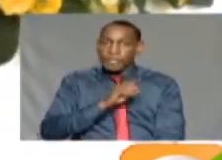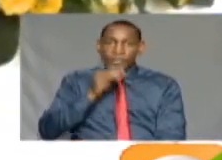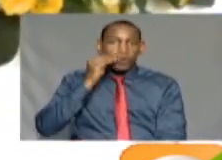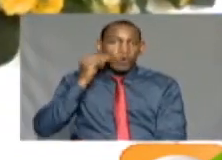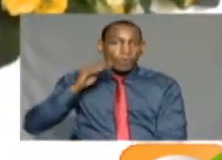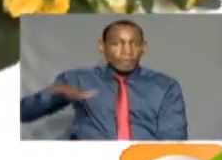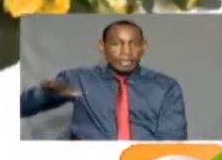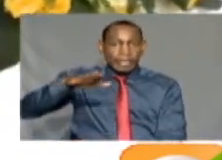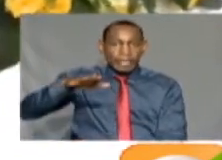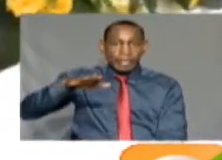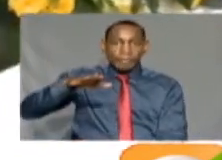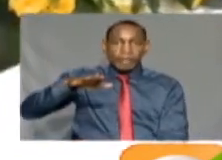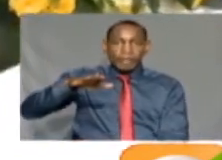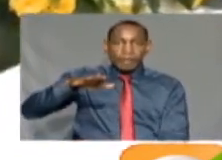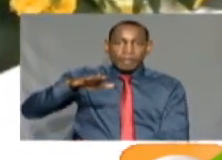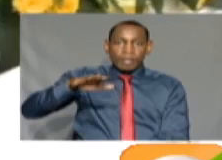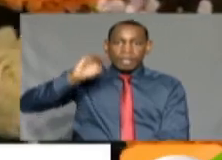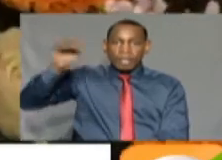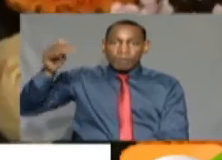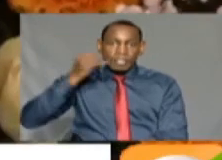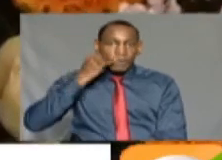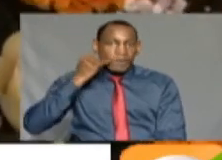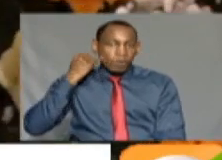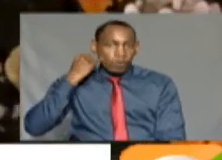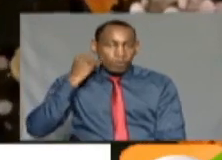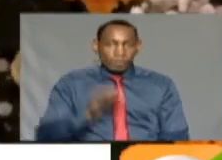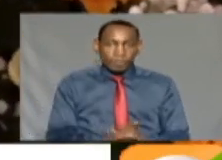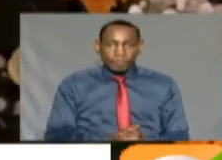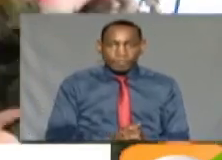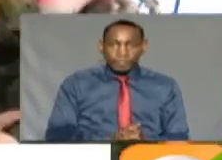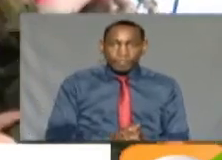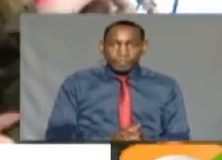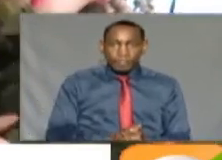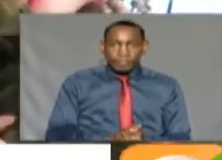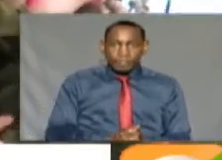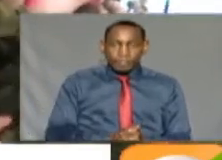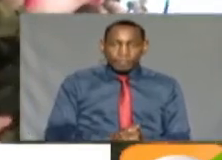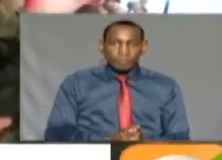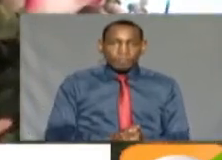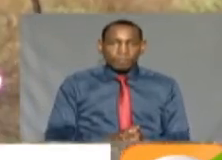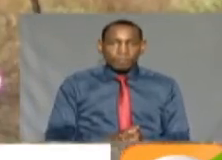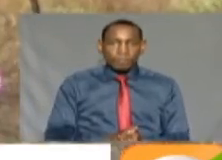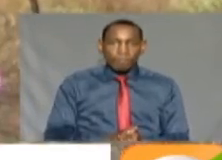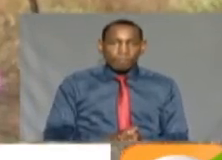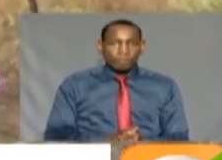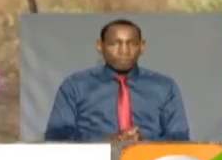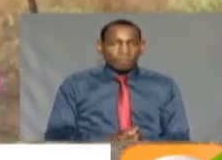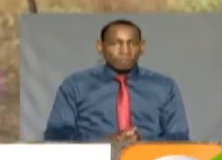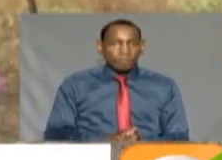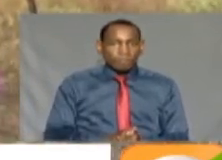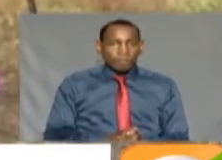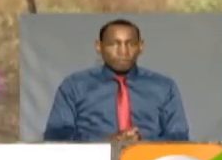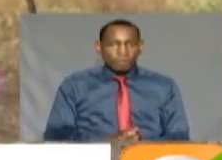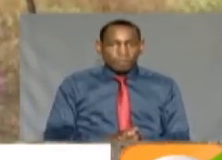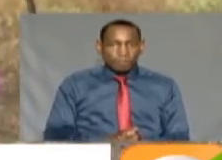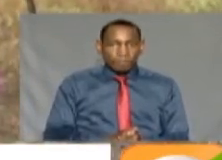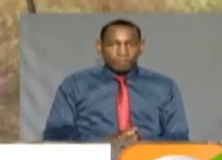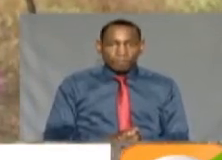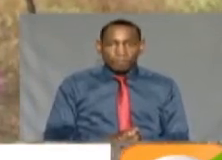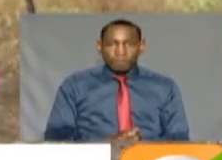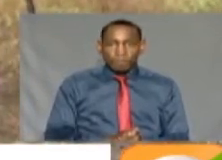kwao Kiangai Bahati, kaunti ya Nakuru. Siomboa Peter, Runinga ya Citizen.